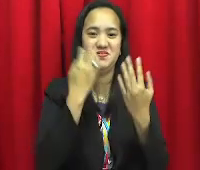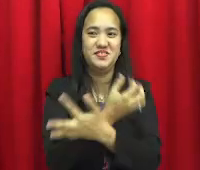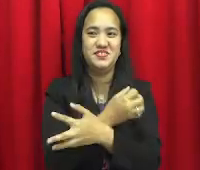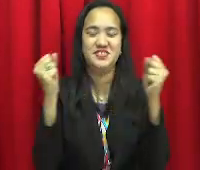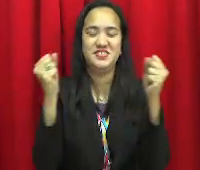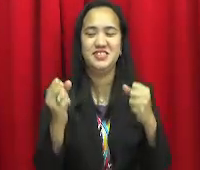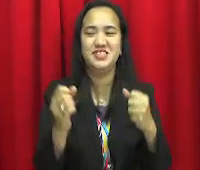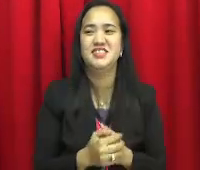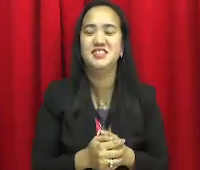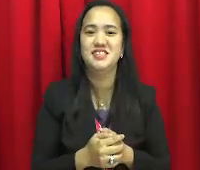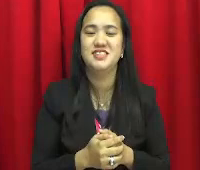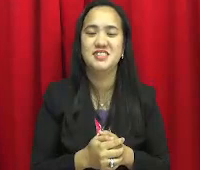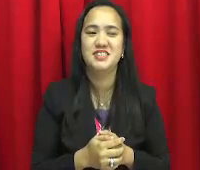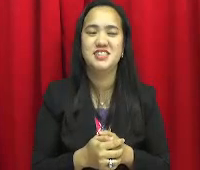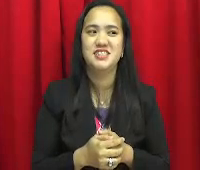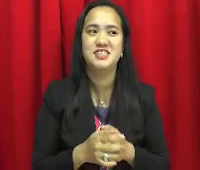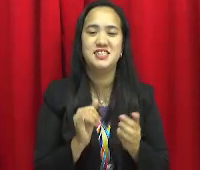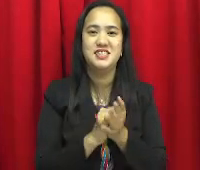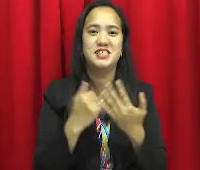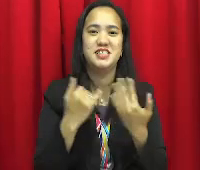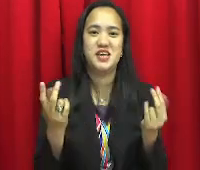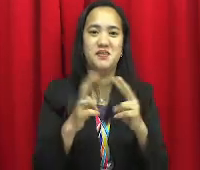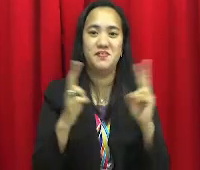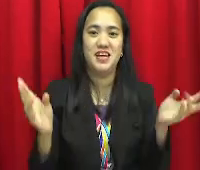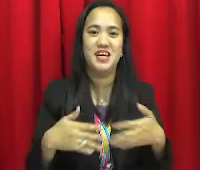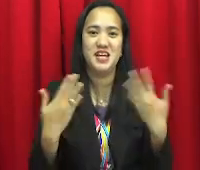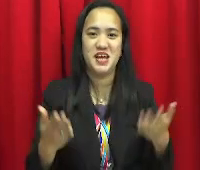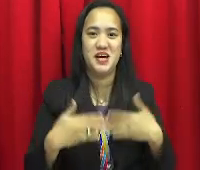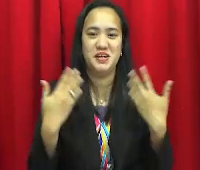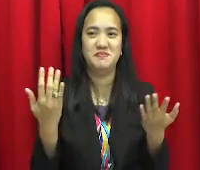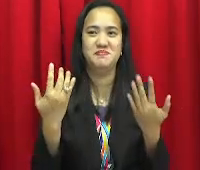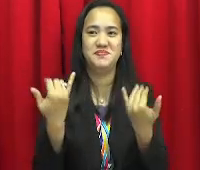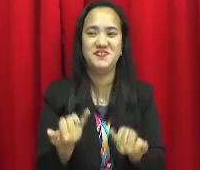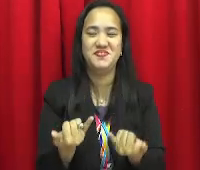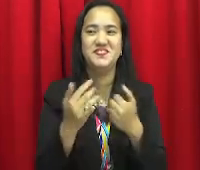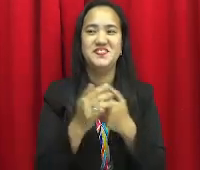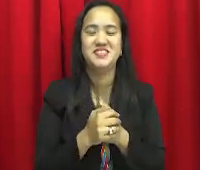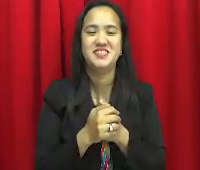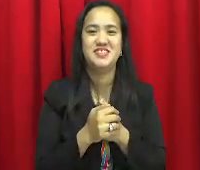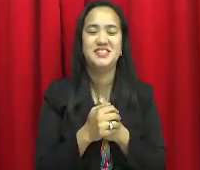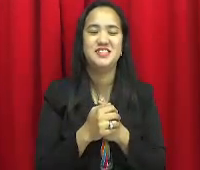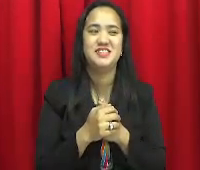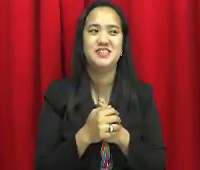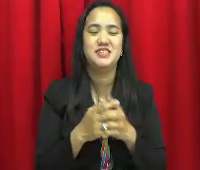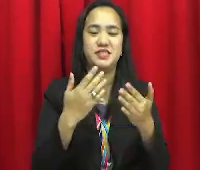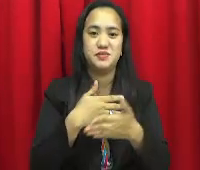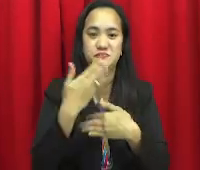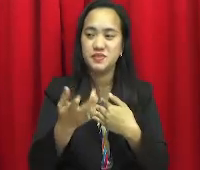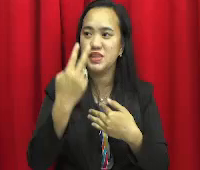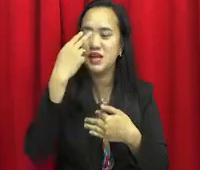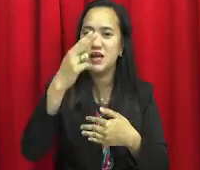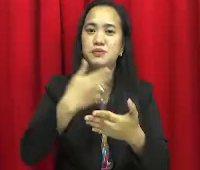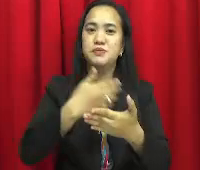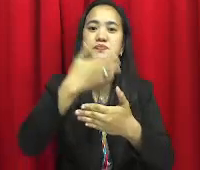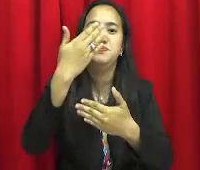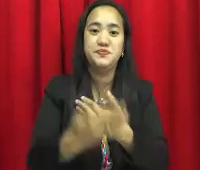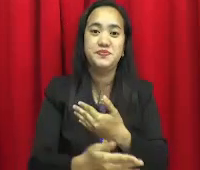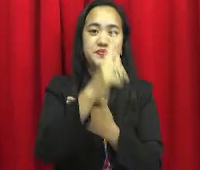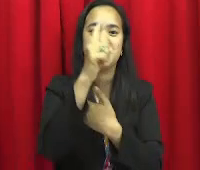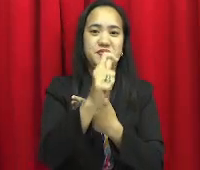Eh. Alright, masayang-masaya po tayo mga kapatid. Ano? Alright, abangan nyo po sa susunod na